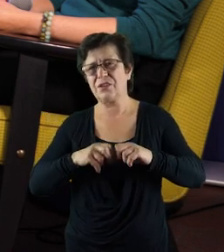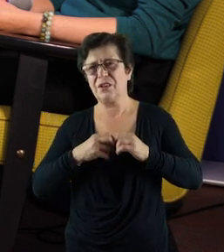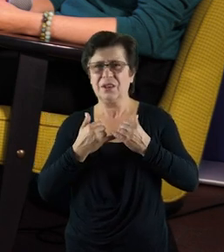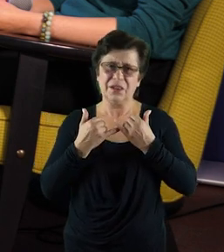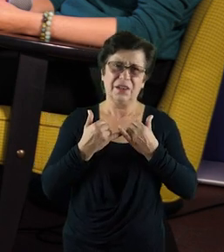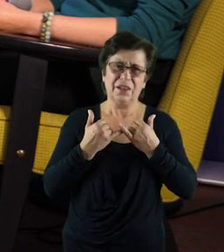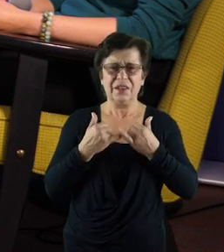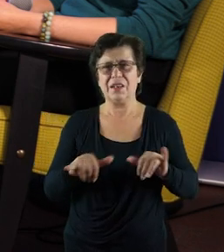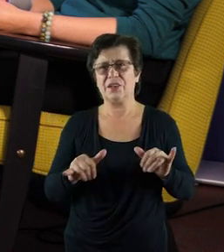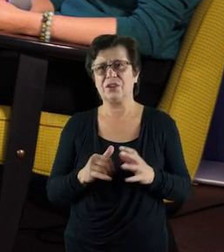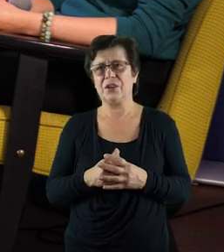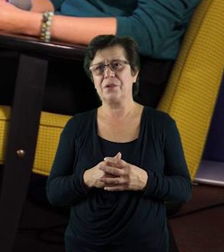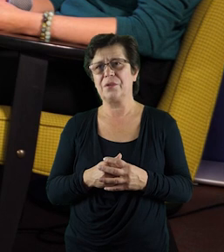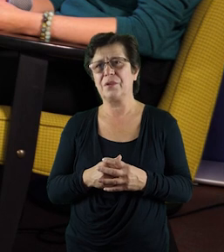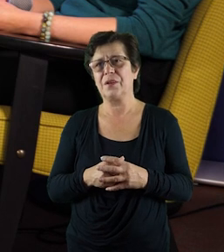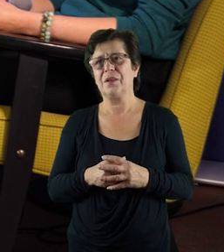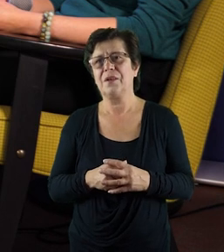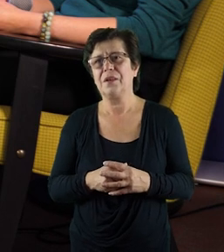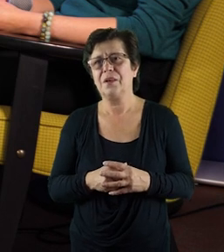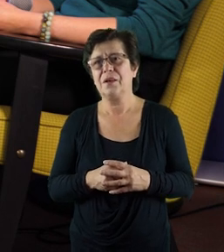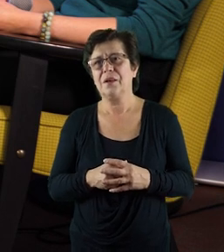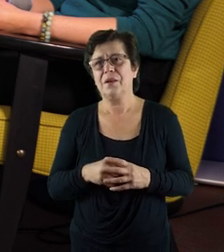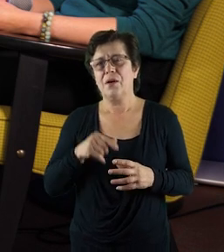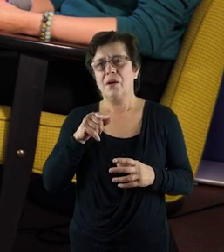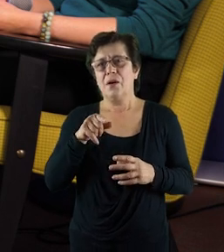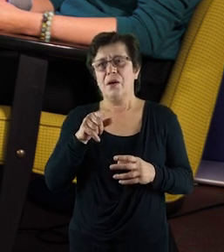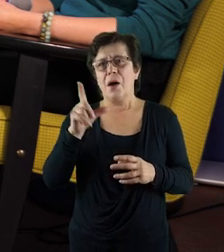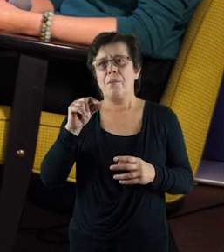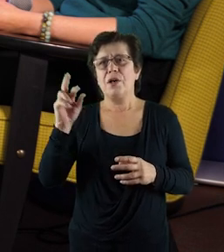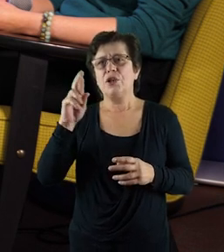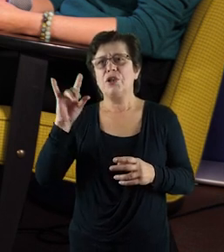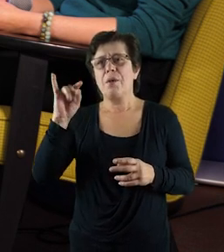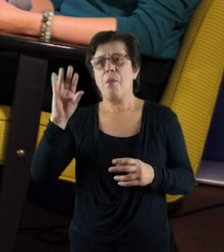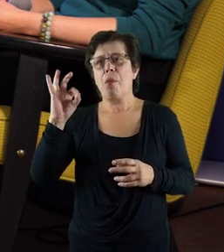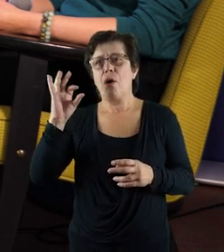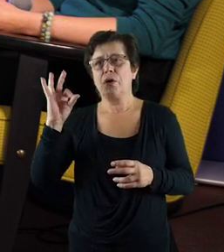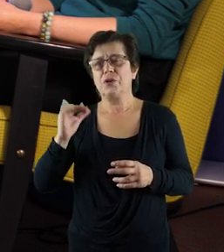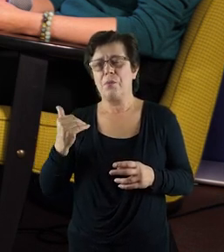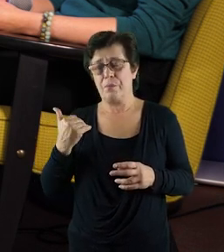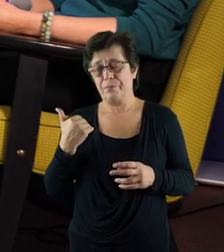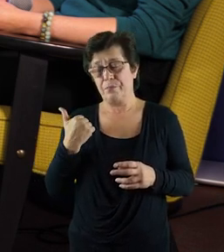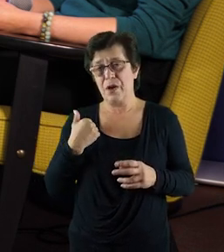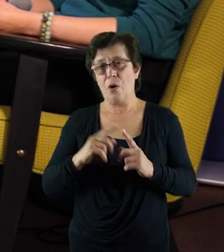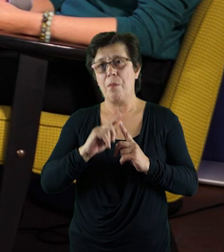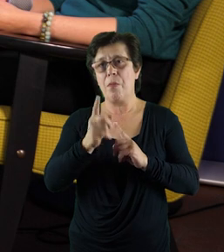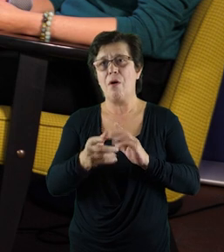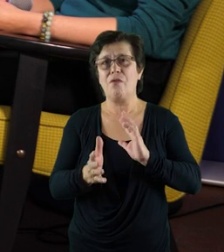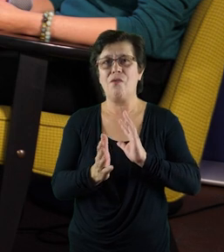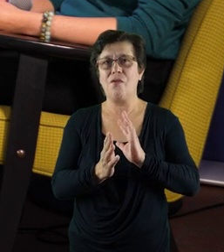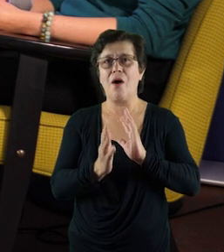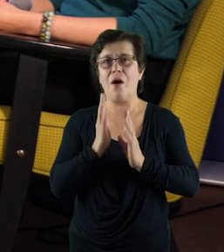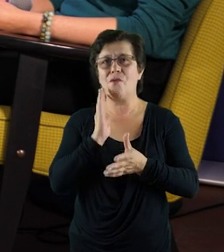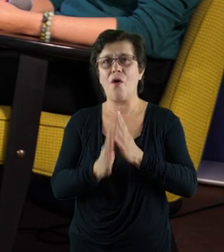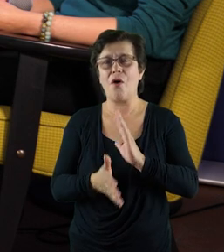skrajnie metaforycznie. Czy Przybyś był akurat po wojnie wielkim zwolennikiem zupełnie nowego ładu?